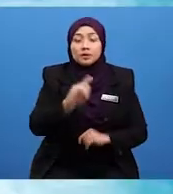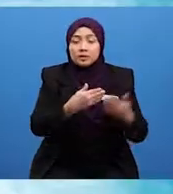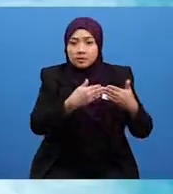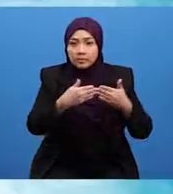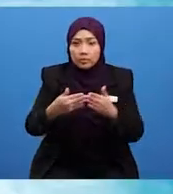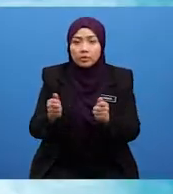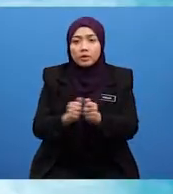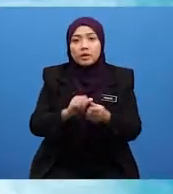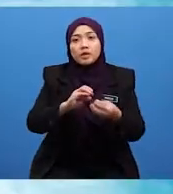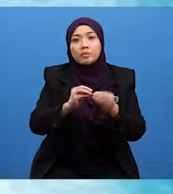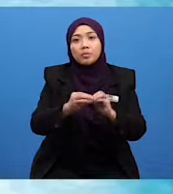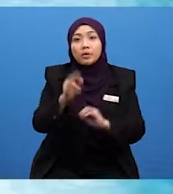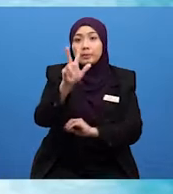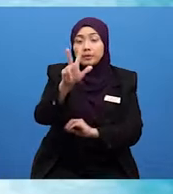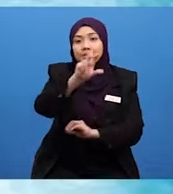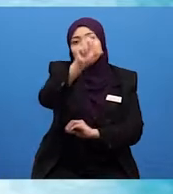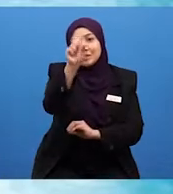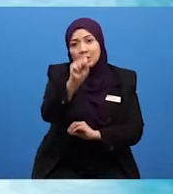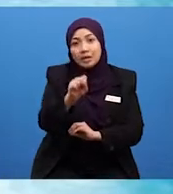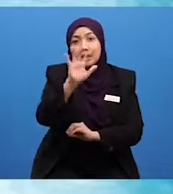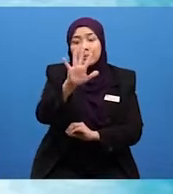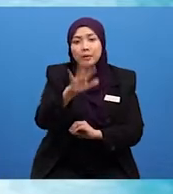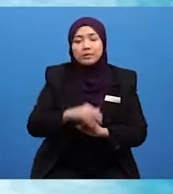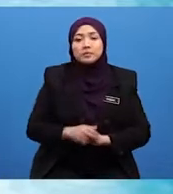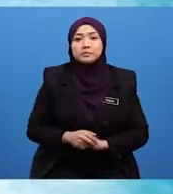Kita sambung dengan soalan 5.